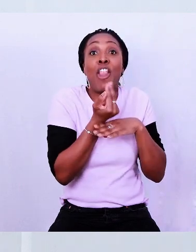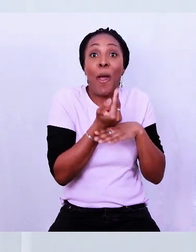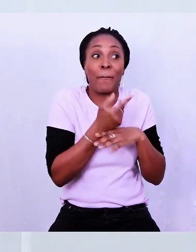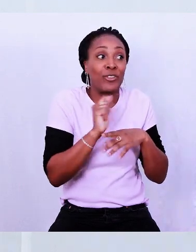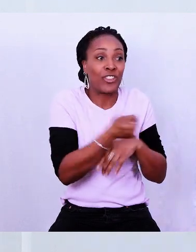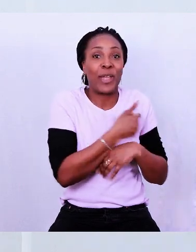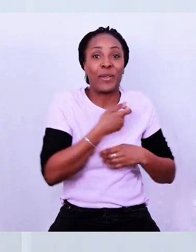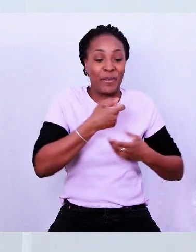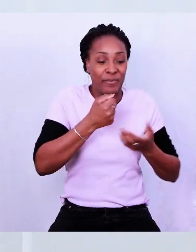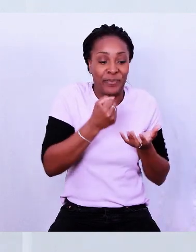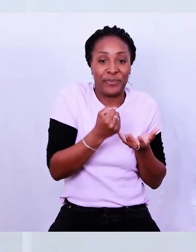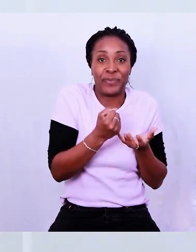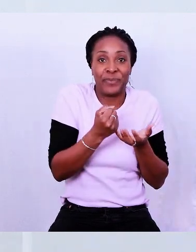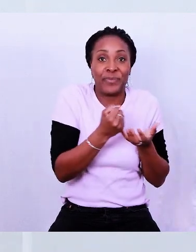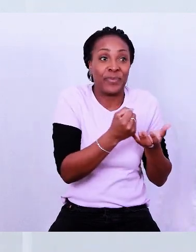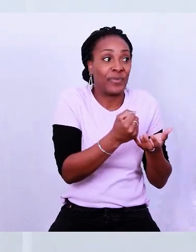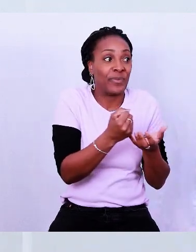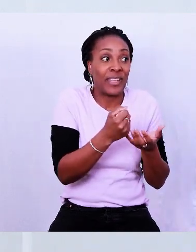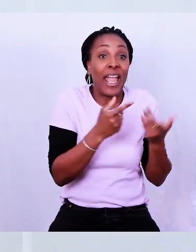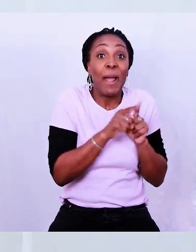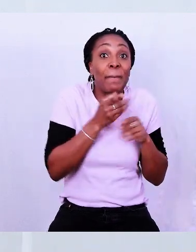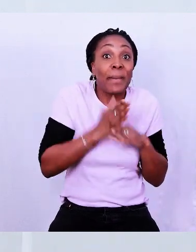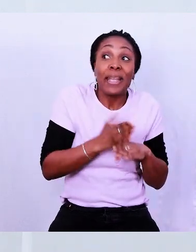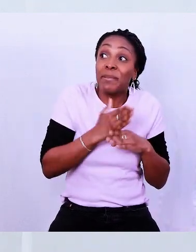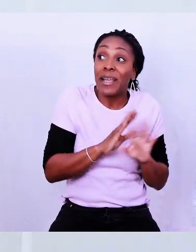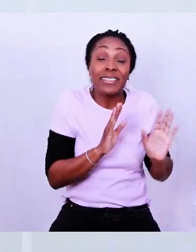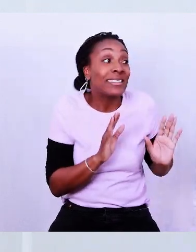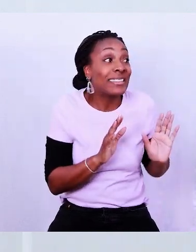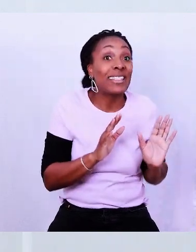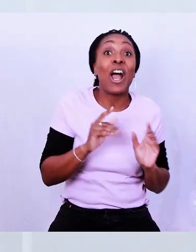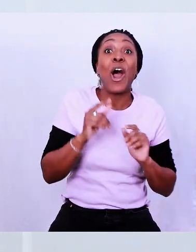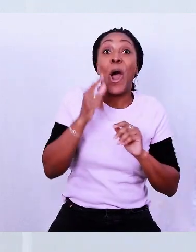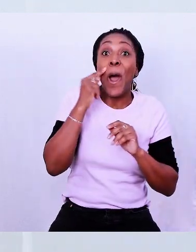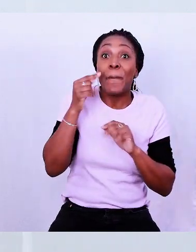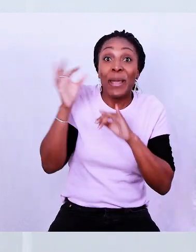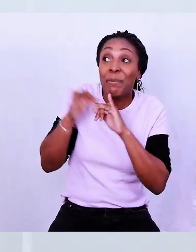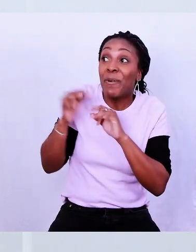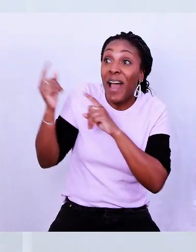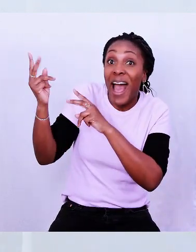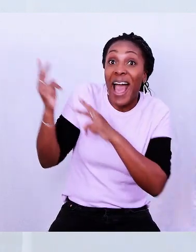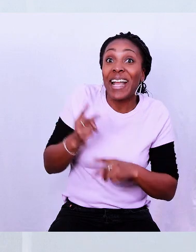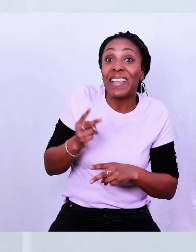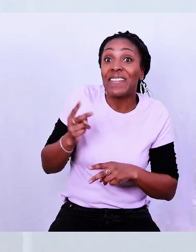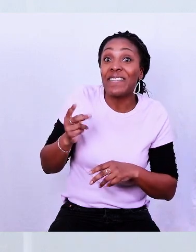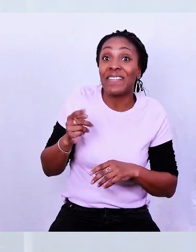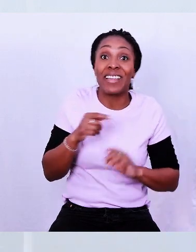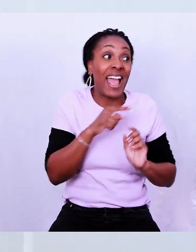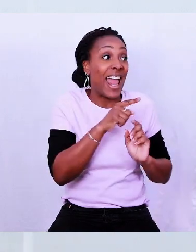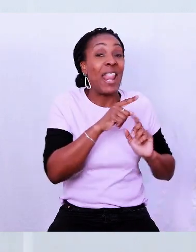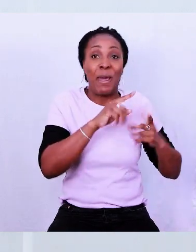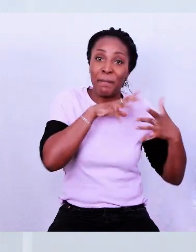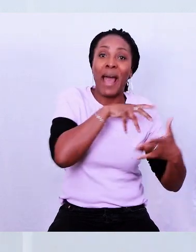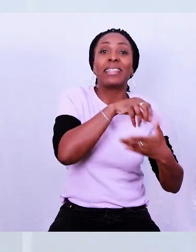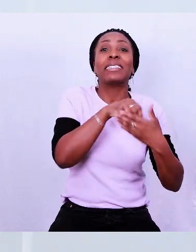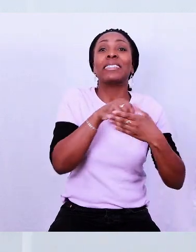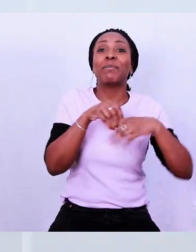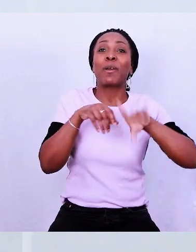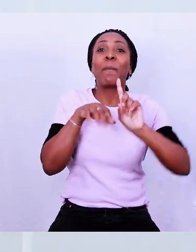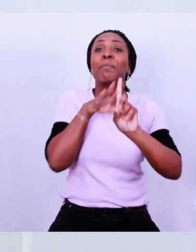sa main. Et elle se tenait prête pour que quand l'époux allait arriver, elle puisse faire partie du cortège